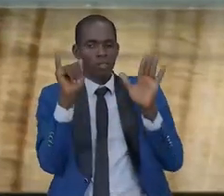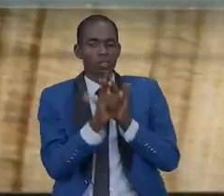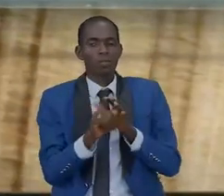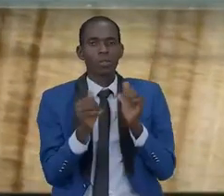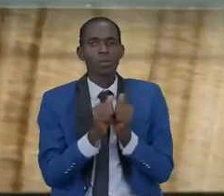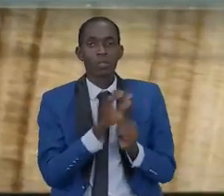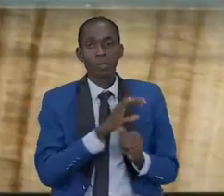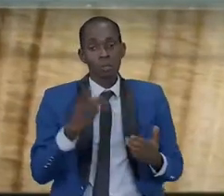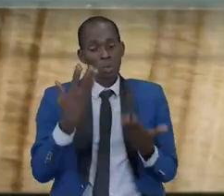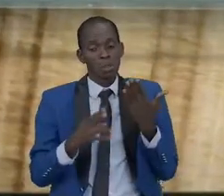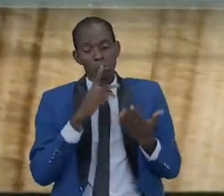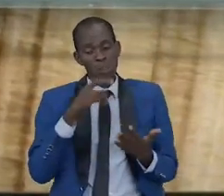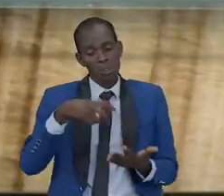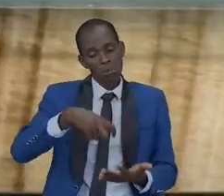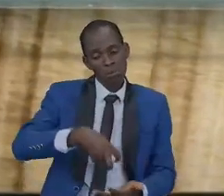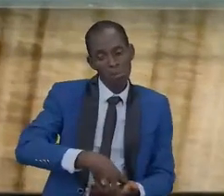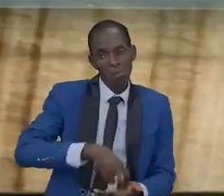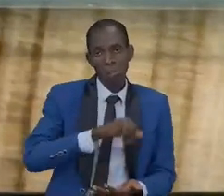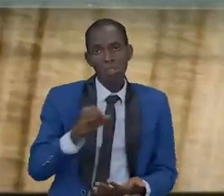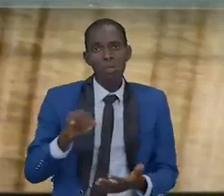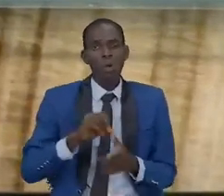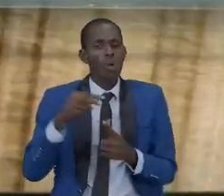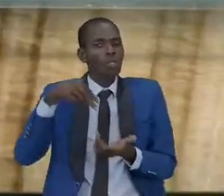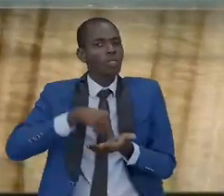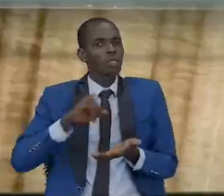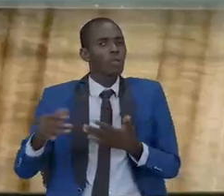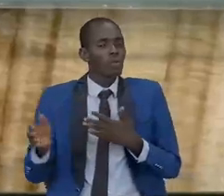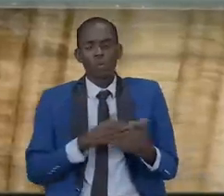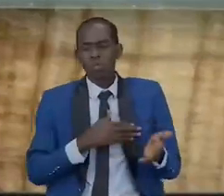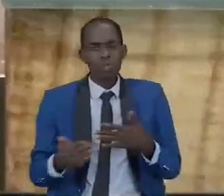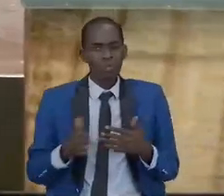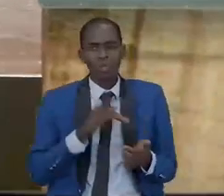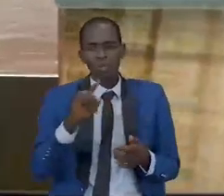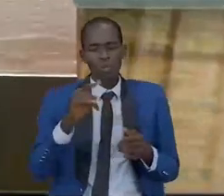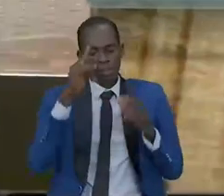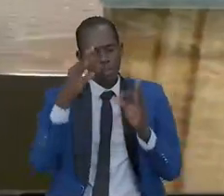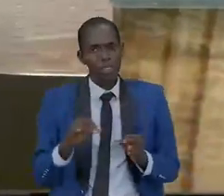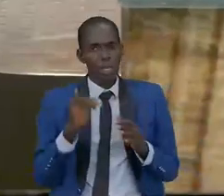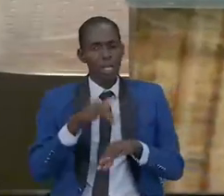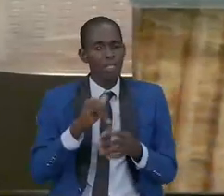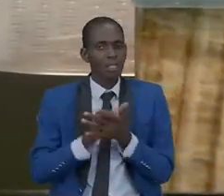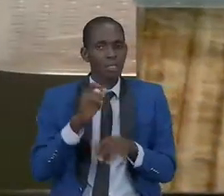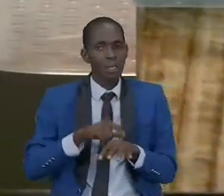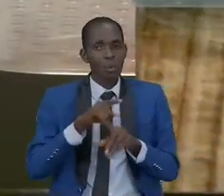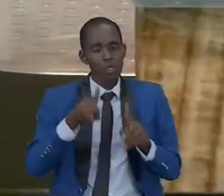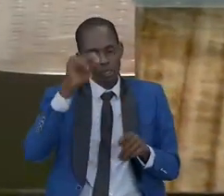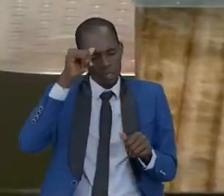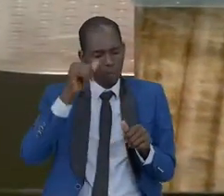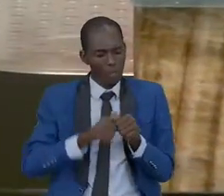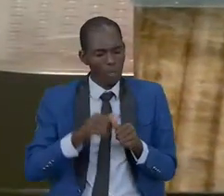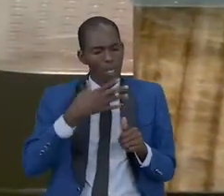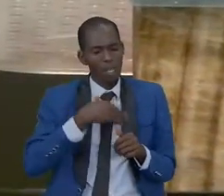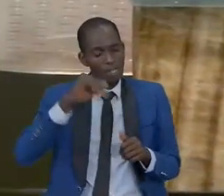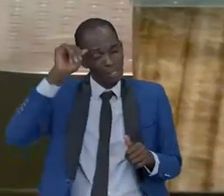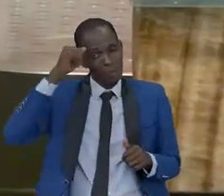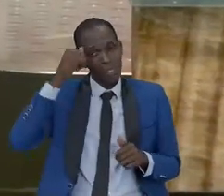vous prostenir vous pouvez être debout avant été de vous quel que soit la posture en ce temps vous savez et vous vous soutenez vous